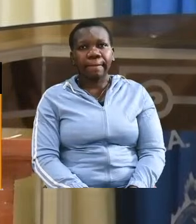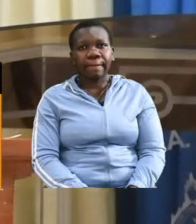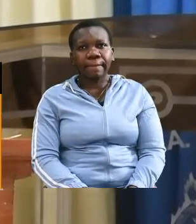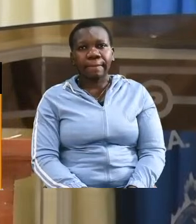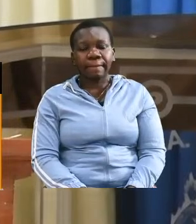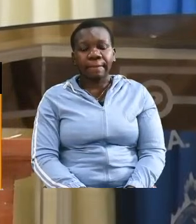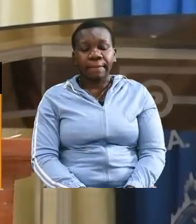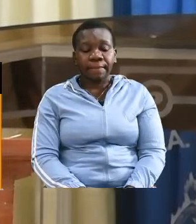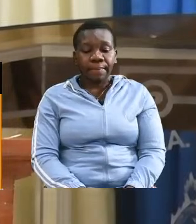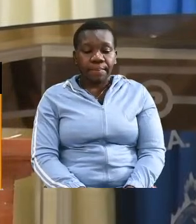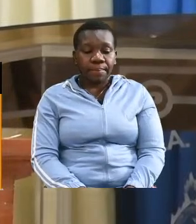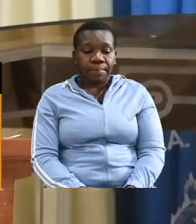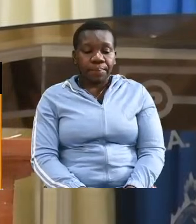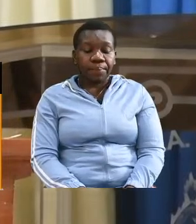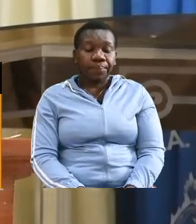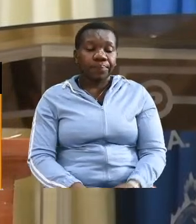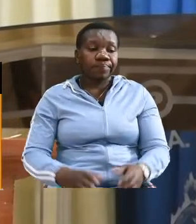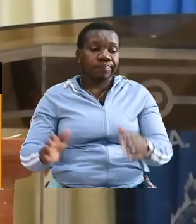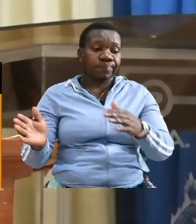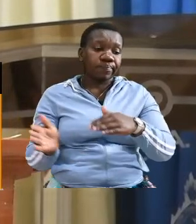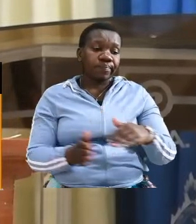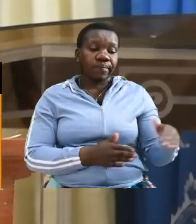Tuko na tangazo la kifo.